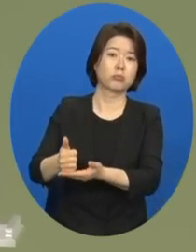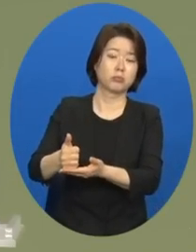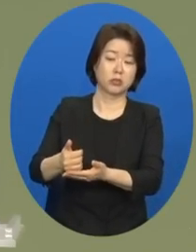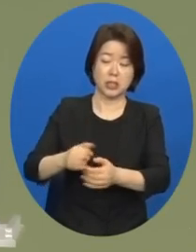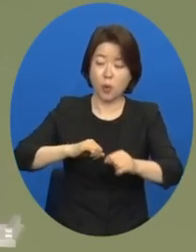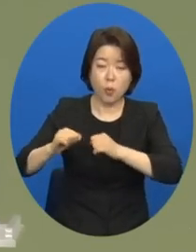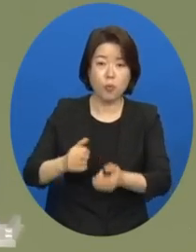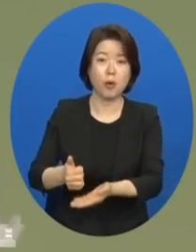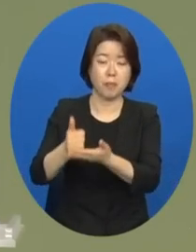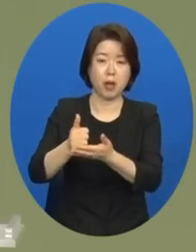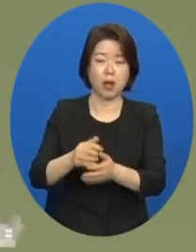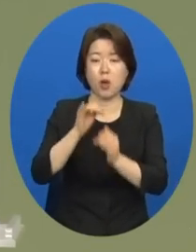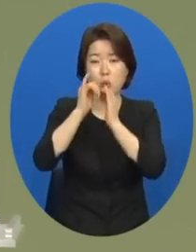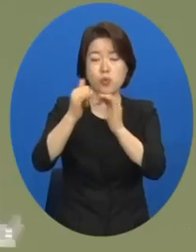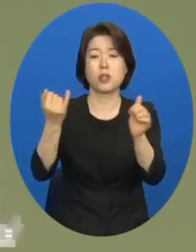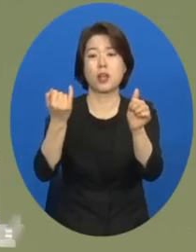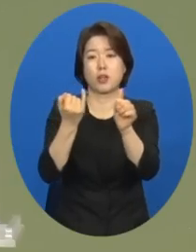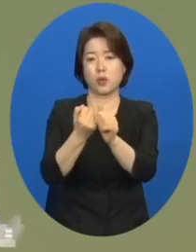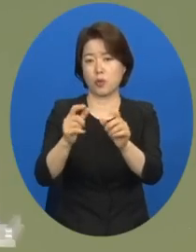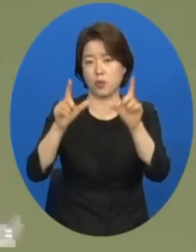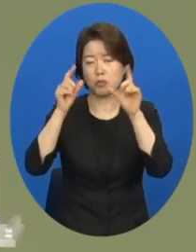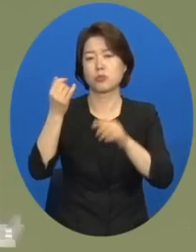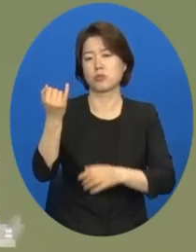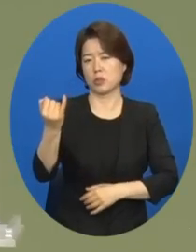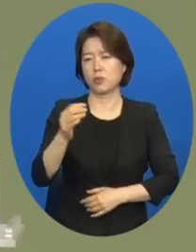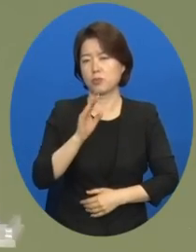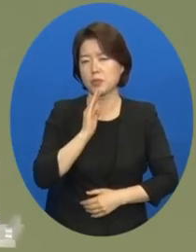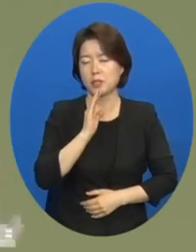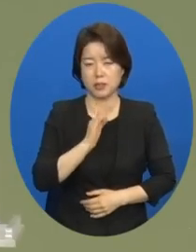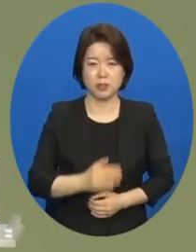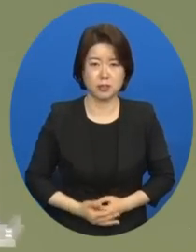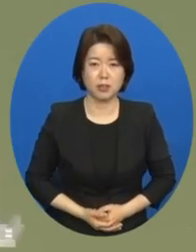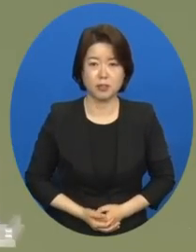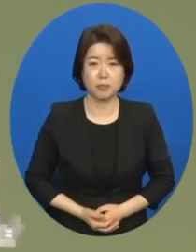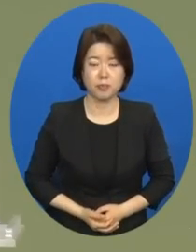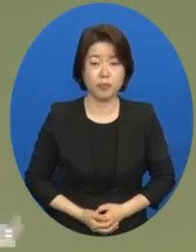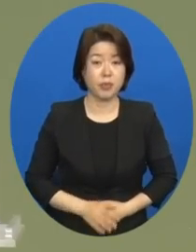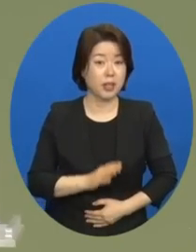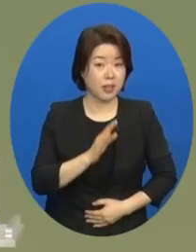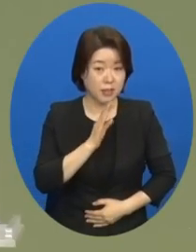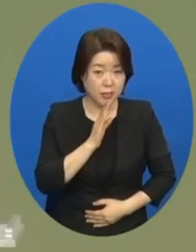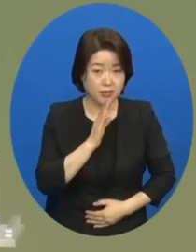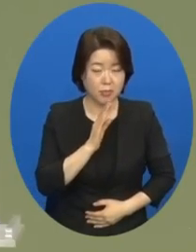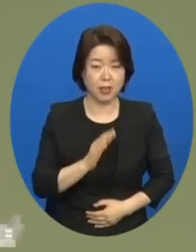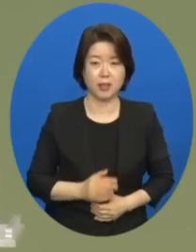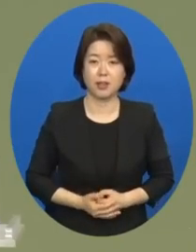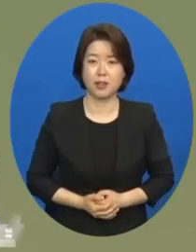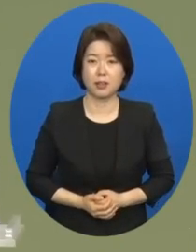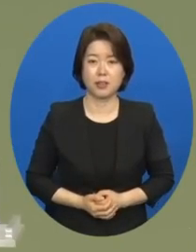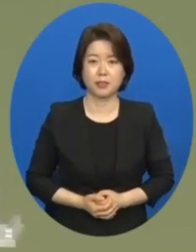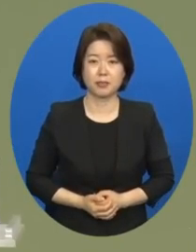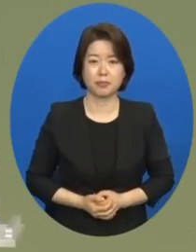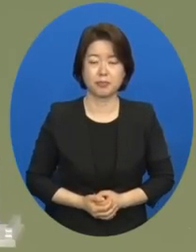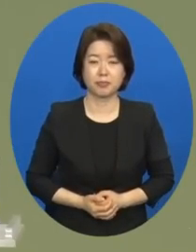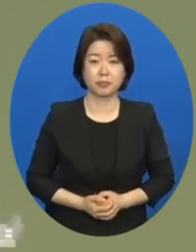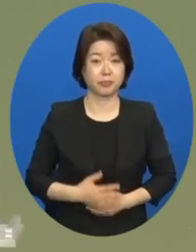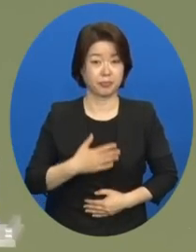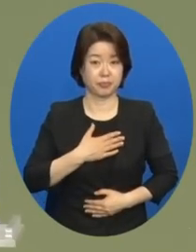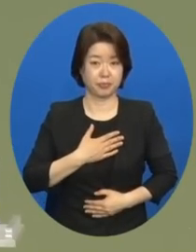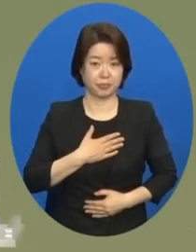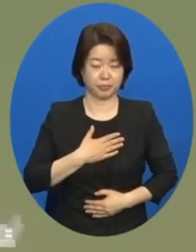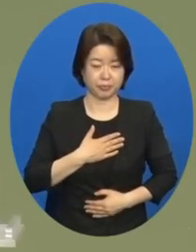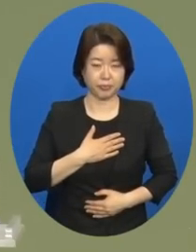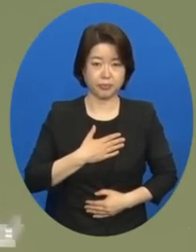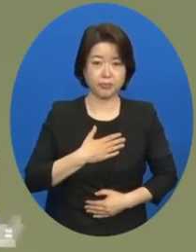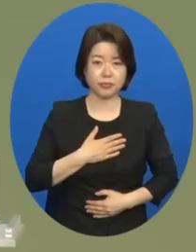위대한 결혼에 주인공 드립니다 참으로 그러니까 내가 이렇게